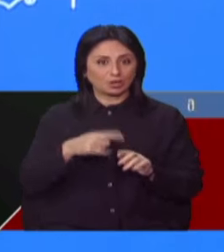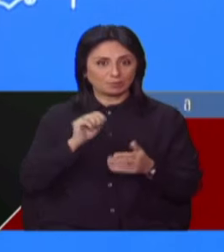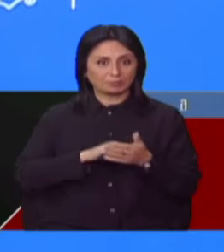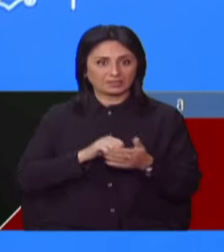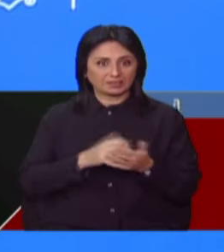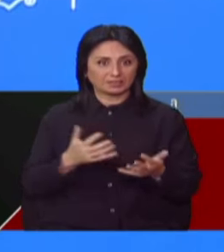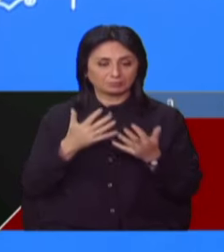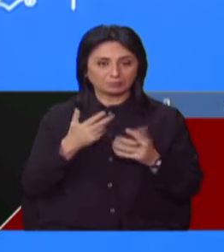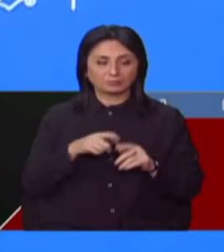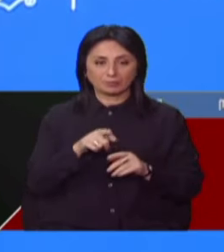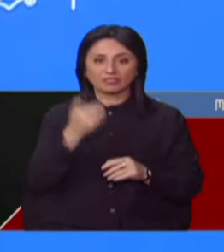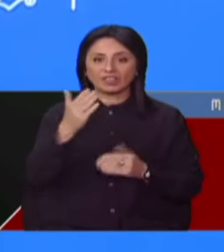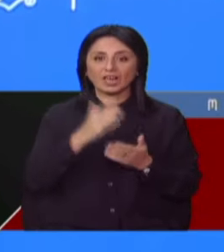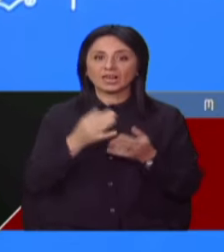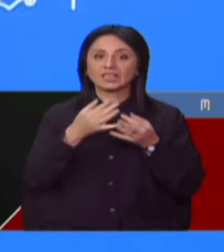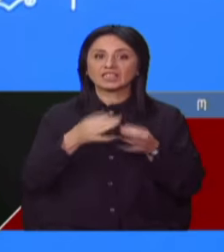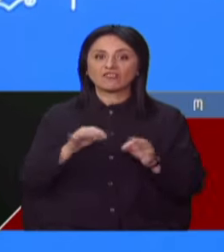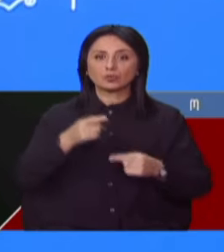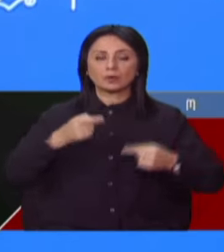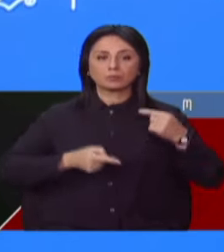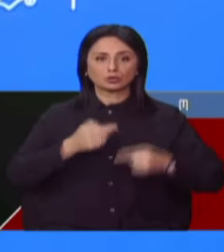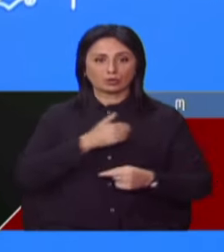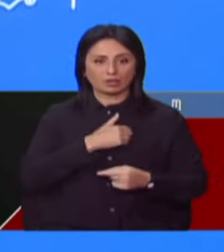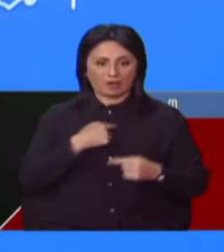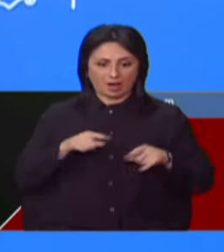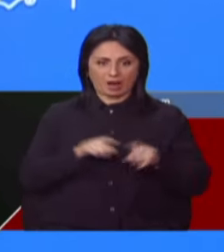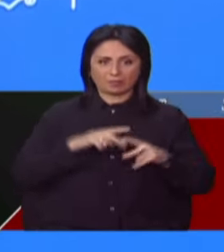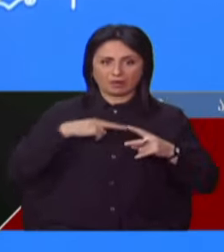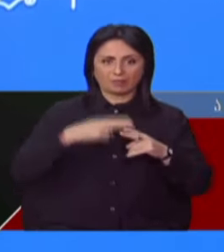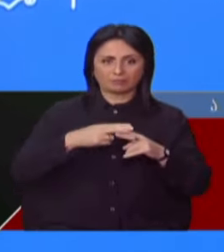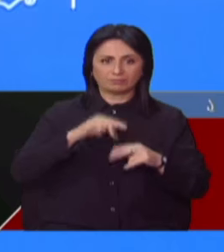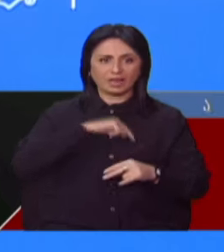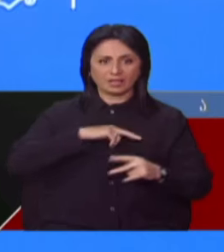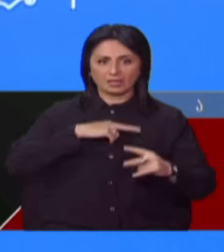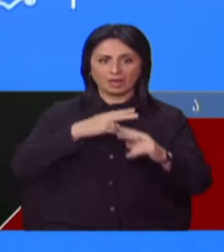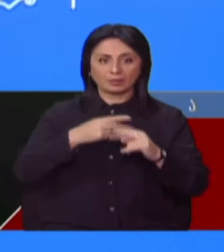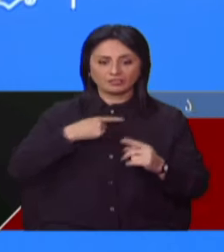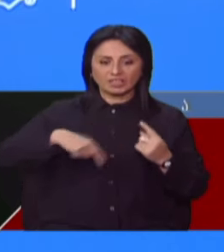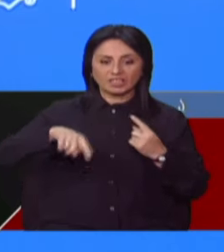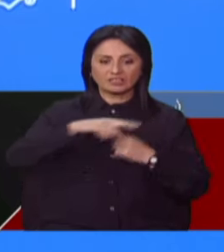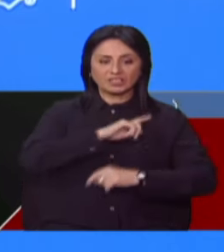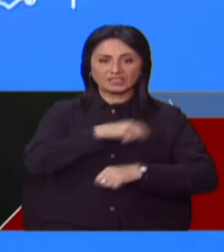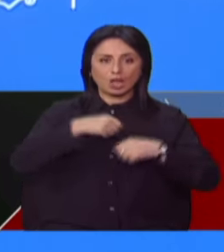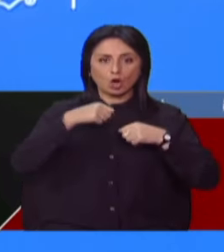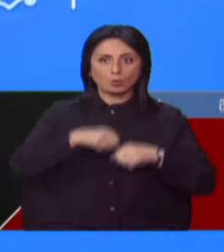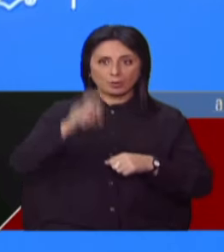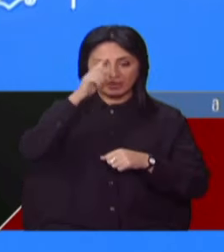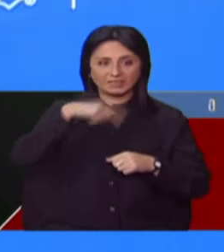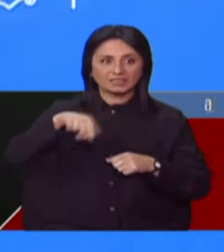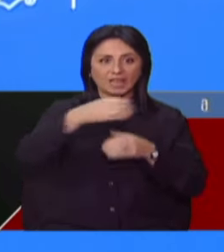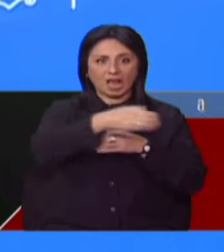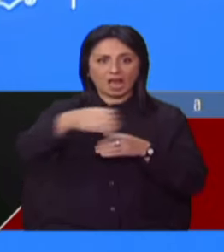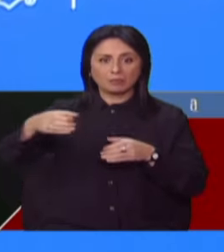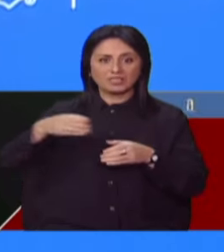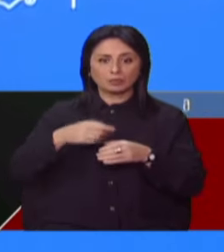მიზეზი აშკარად. Იმიტომ რომ თქვენ ხართ თავისუფლებისთვის მებრძოლი ხალხი. Ჩვენც ასეთივე ნატურის ხალხი ვართ. Ჩვენ სირგულივ დიდი ძალაუფლების მქონე სახელმწიფოებია და